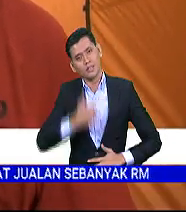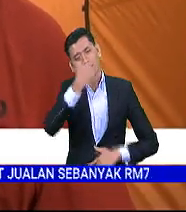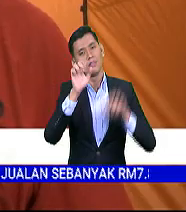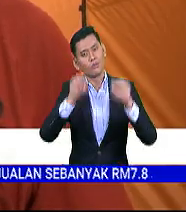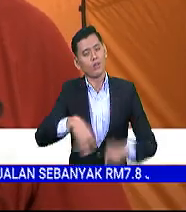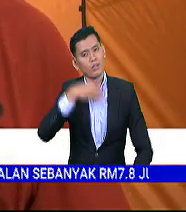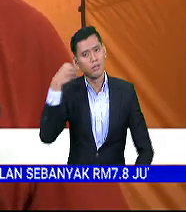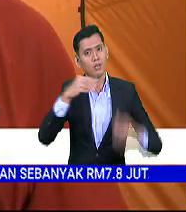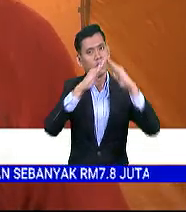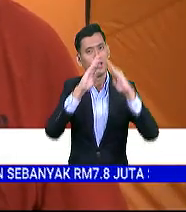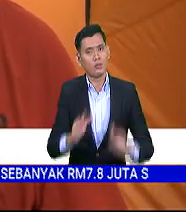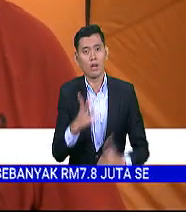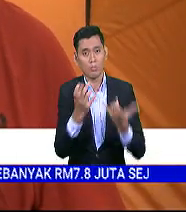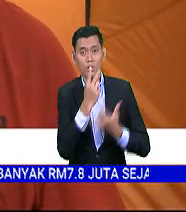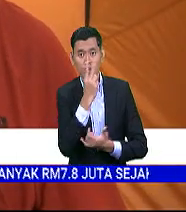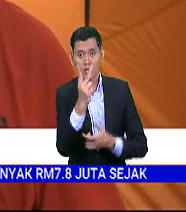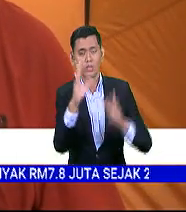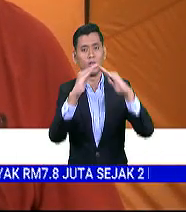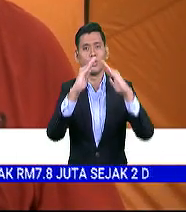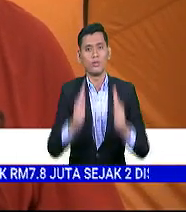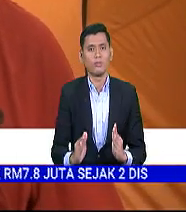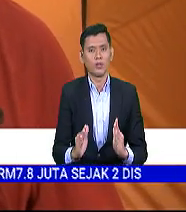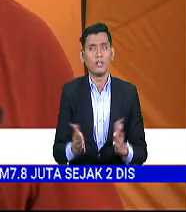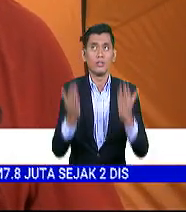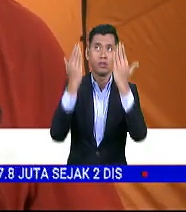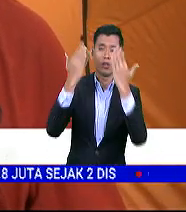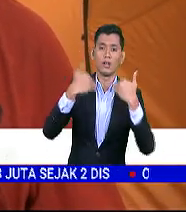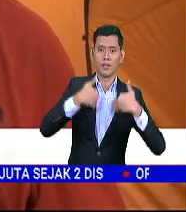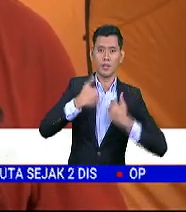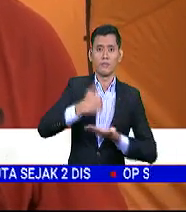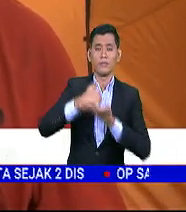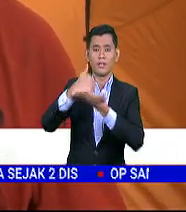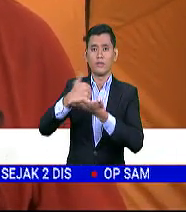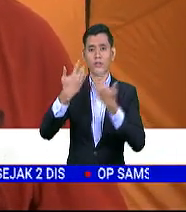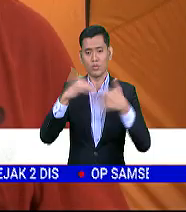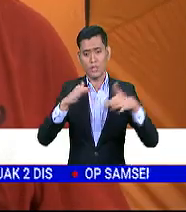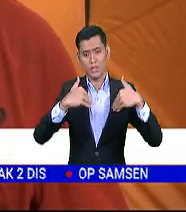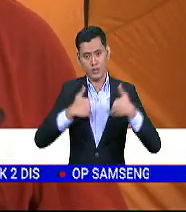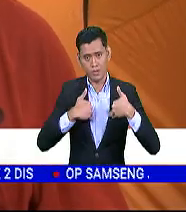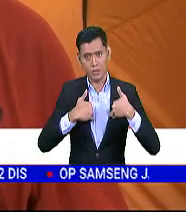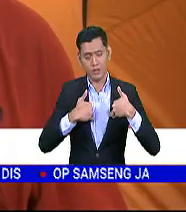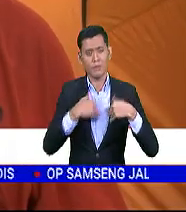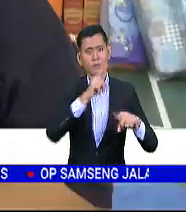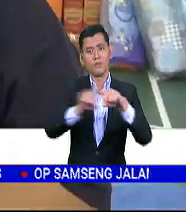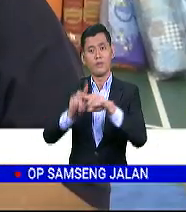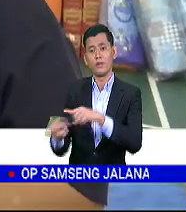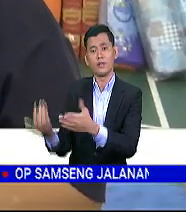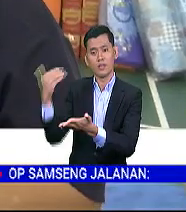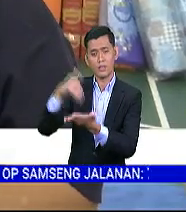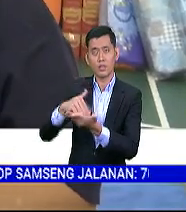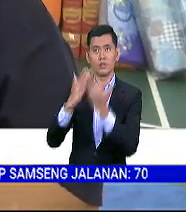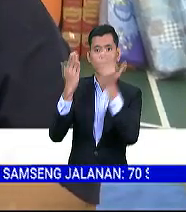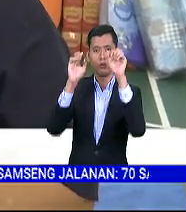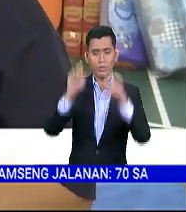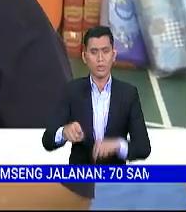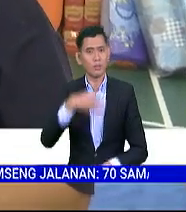rumah, keadaan rumah macam mana. Syukur alhamdulillah diorang ada bantuan beras, mi dan macam-macam lagi lah. Jadi syukurlah